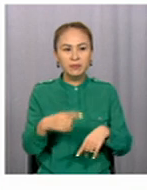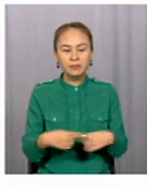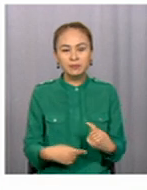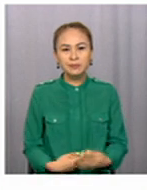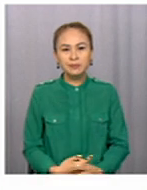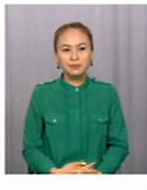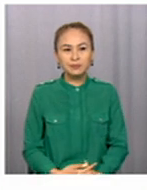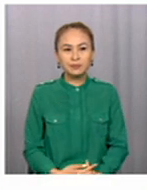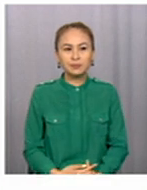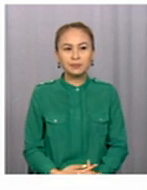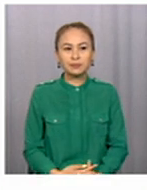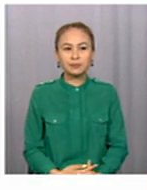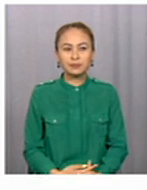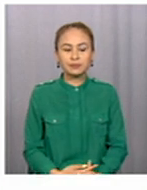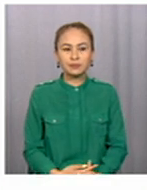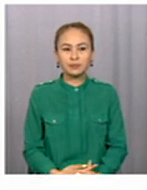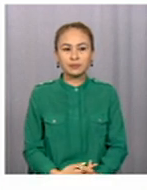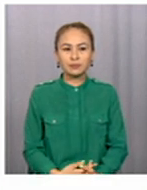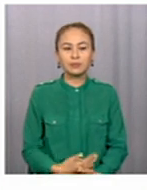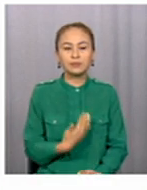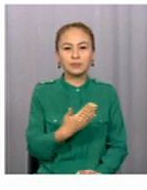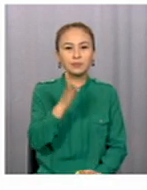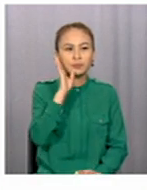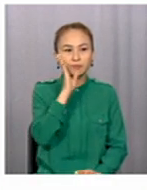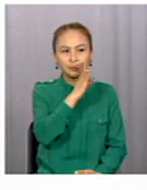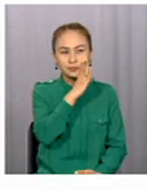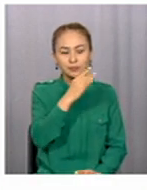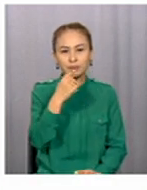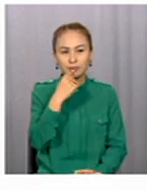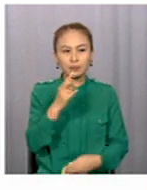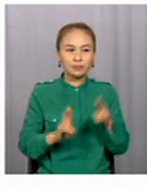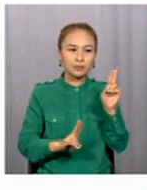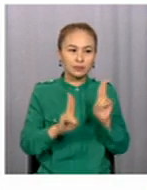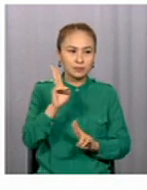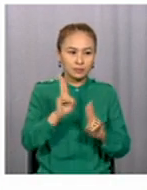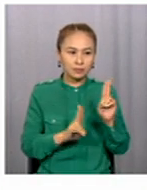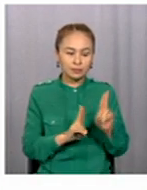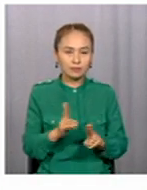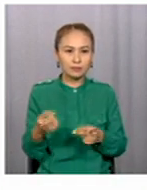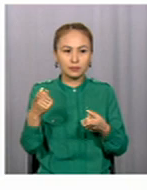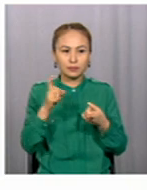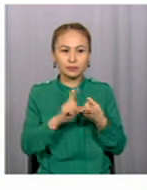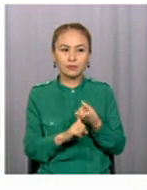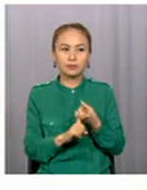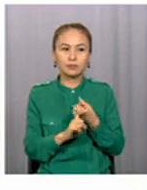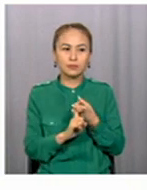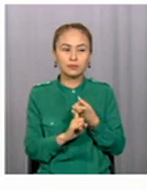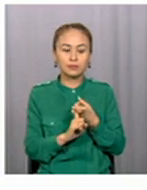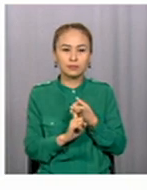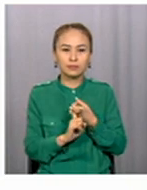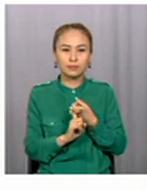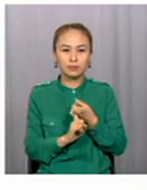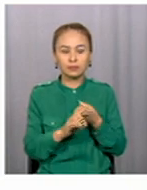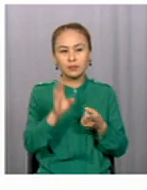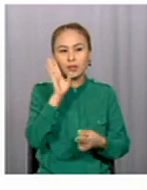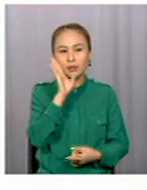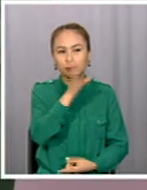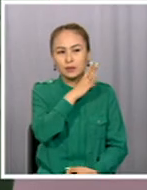мақсат мұратымыз. Ол ана тілмен, салт дәстүрмен тығыз